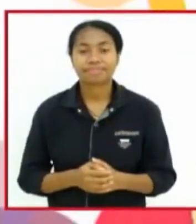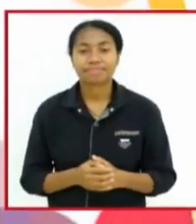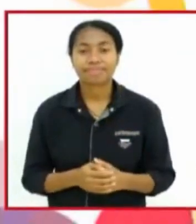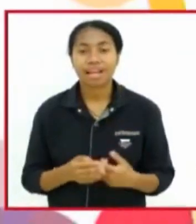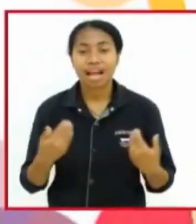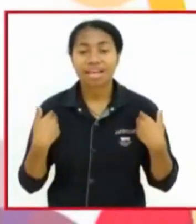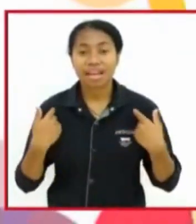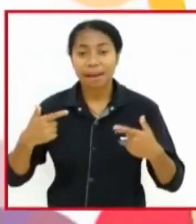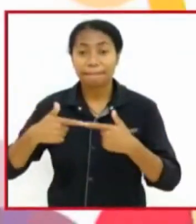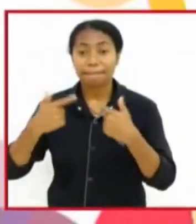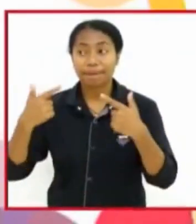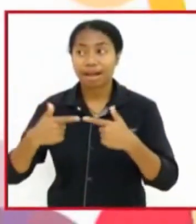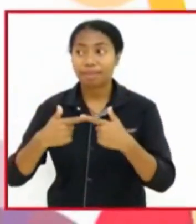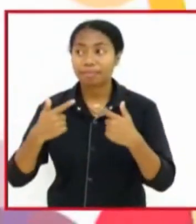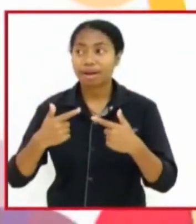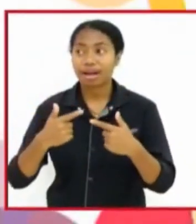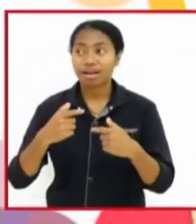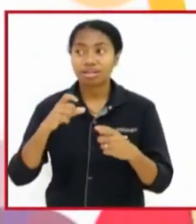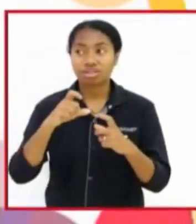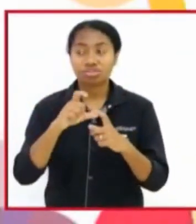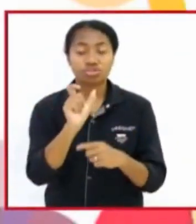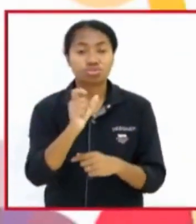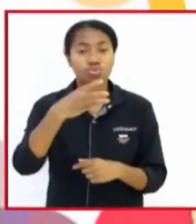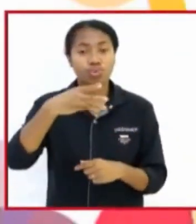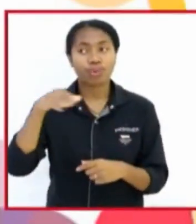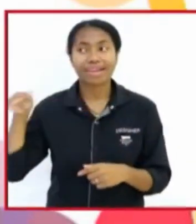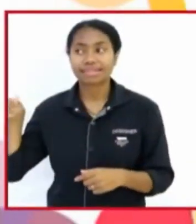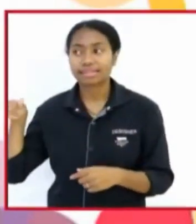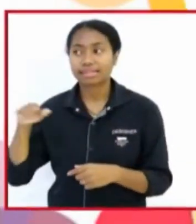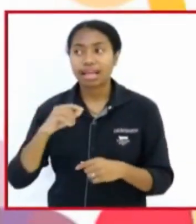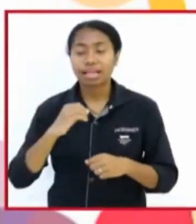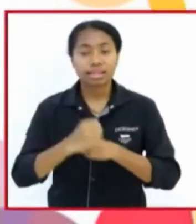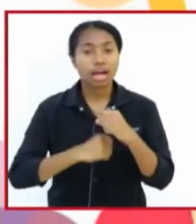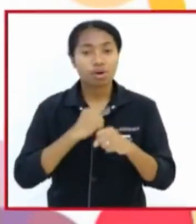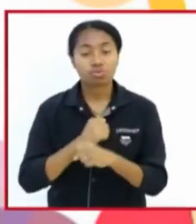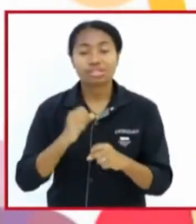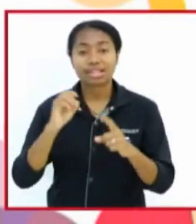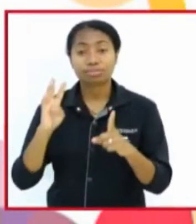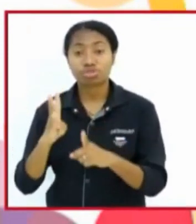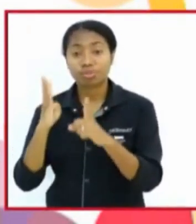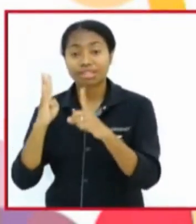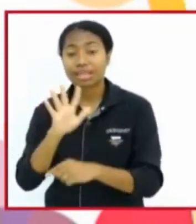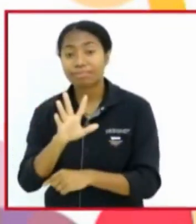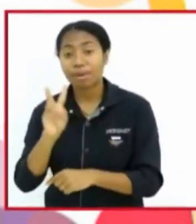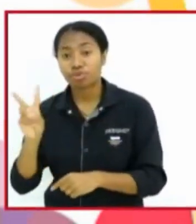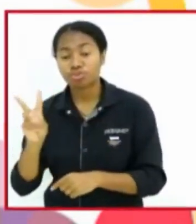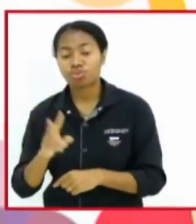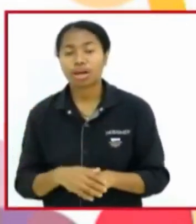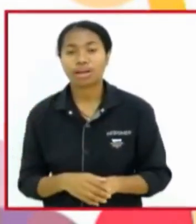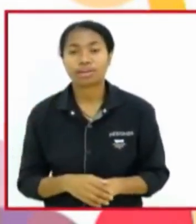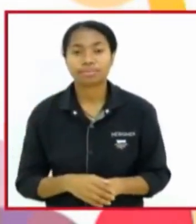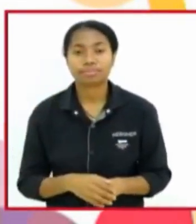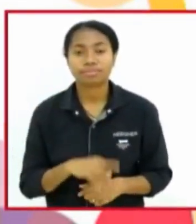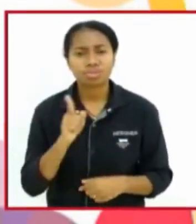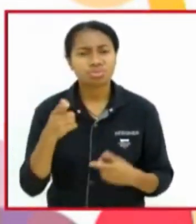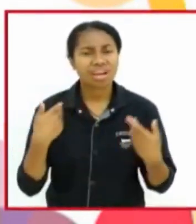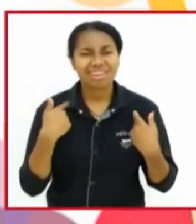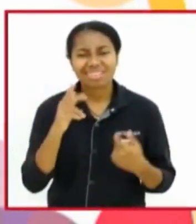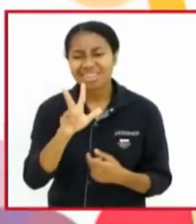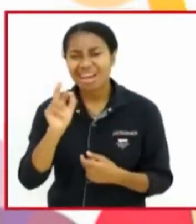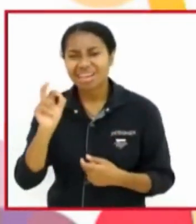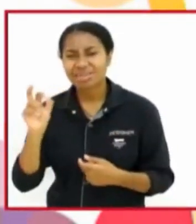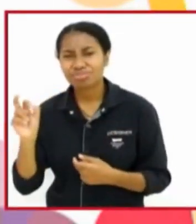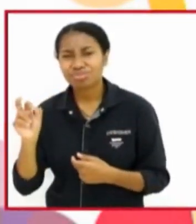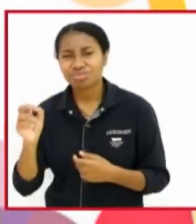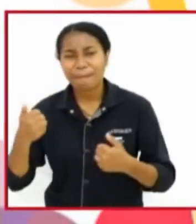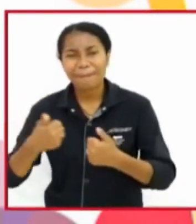Hai perang Suez setelah perang kemerdekaan lalu 52 sampai lebih kontak senjata